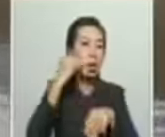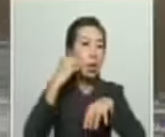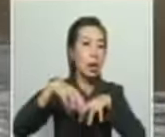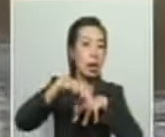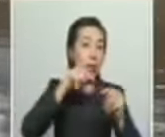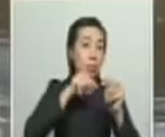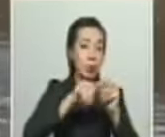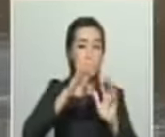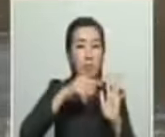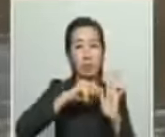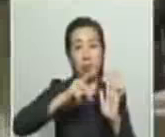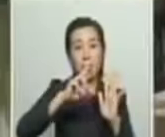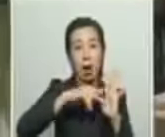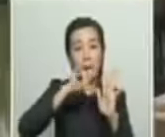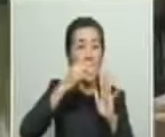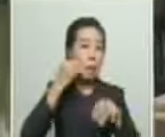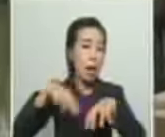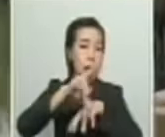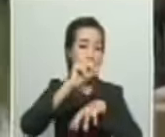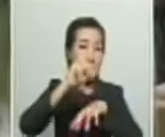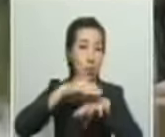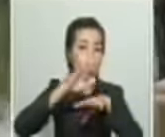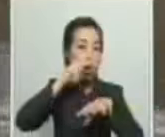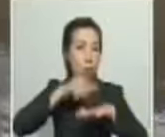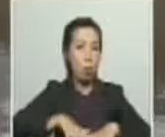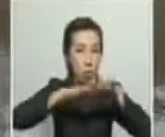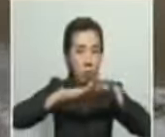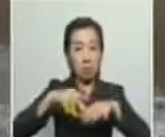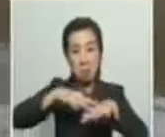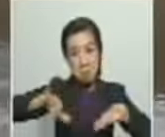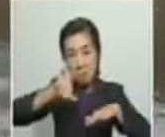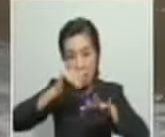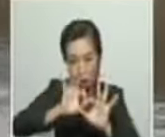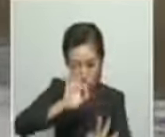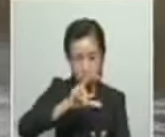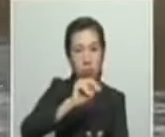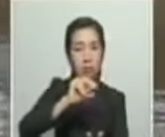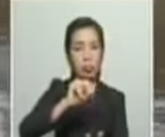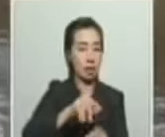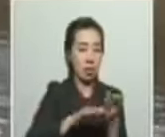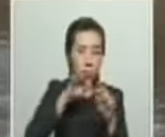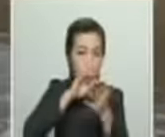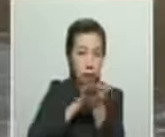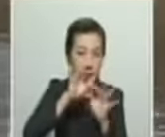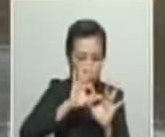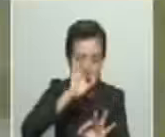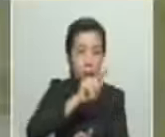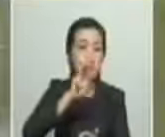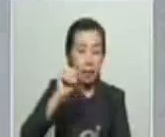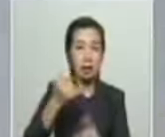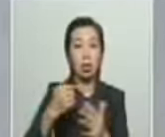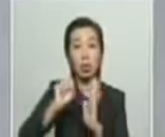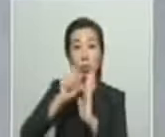ายบ้านเรือนชาวบ้านเสียหาย30หลังน้ำท่วมเนี่ยบางจุดเกือบ1เมตรเลยนะคะแล้วก็ที่สุพรรณบุรีนะคะแม่น้ำท่าจีนตอน